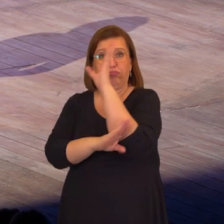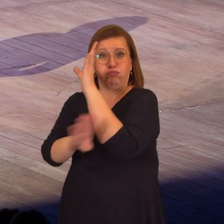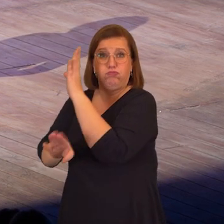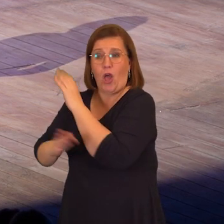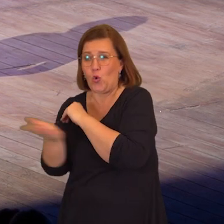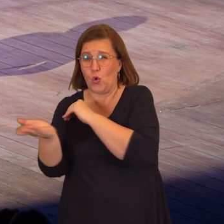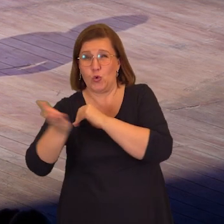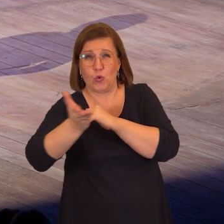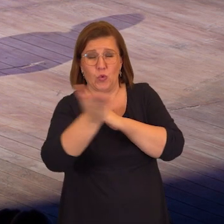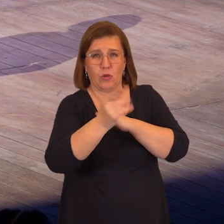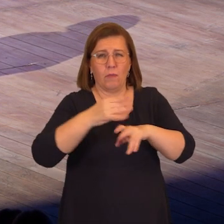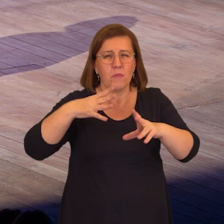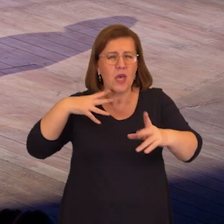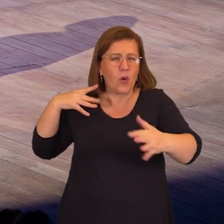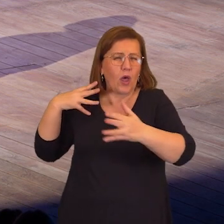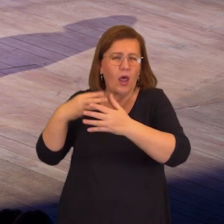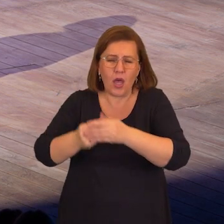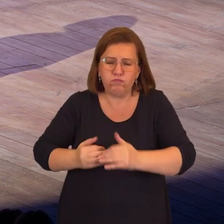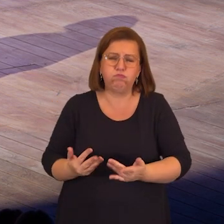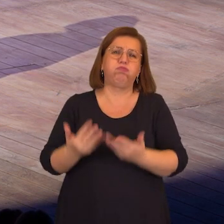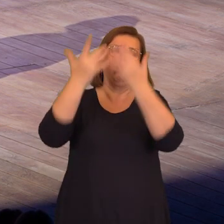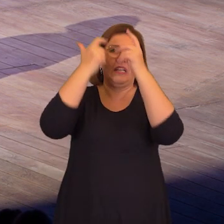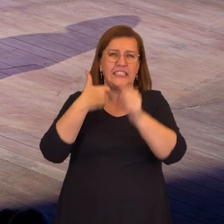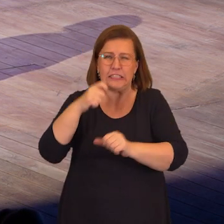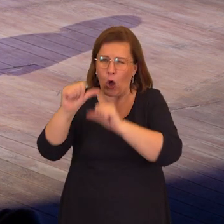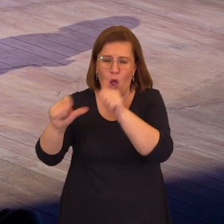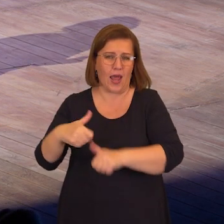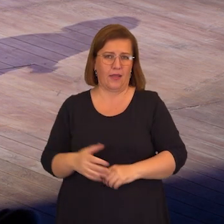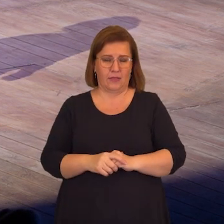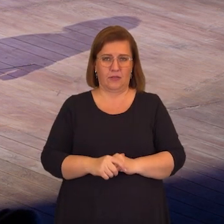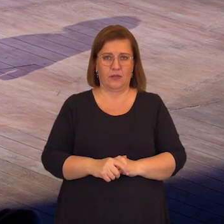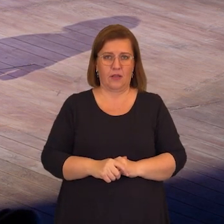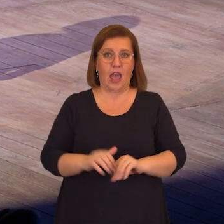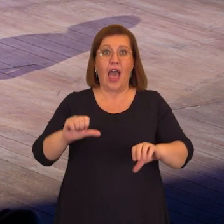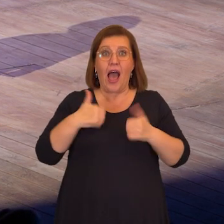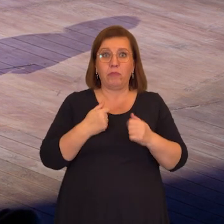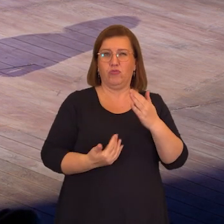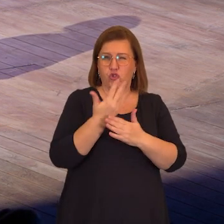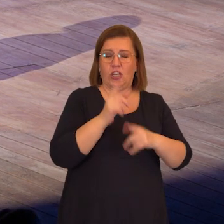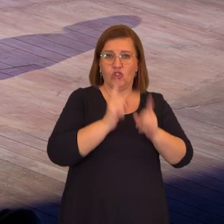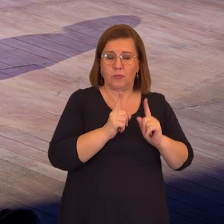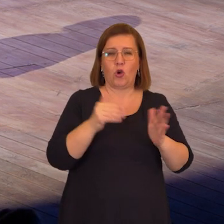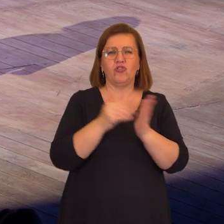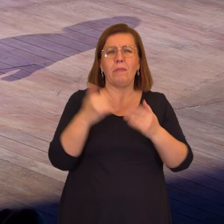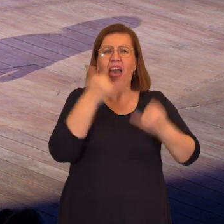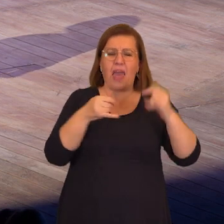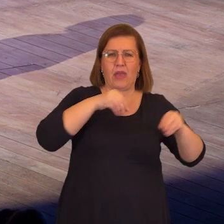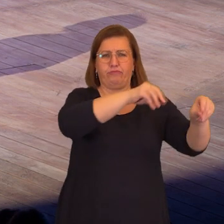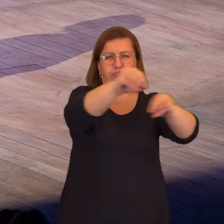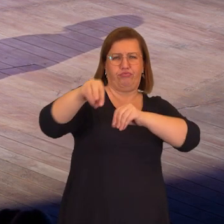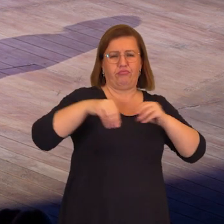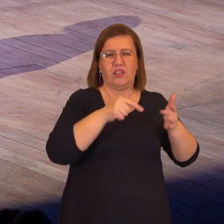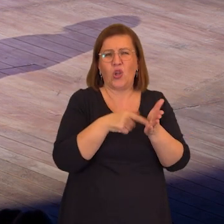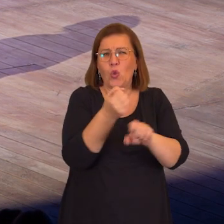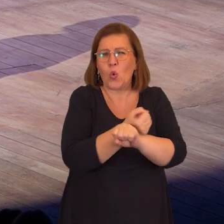rosły setki lat. Aby podnieść wydajność tych upraw, trzeba stosować pestycydy, a one bardzo często są trujące i